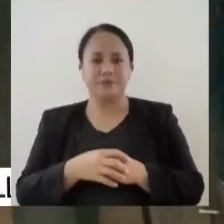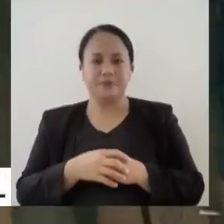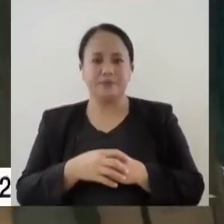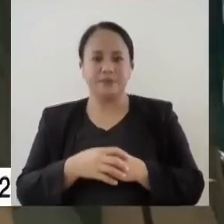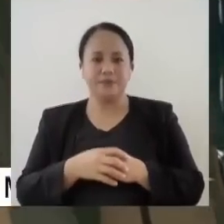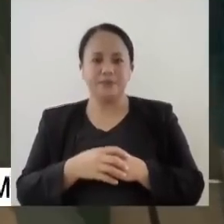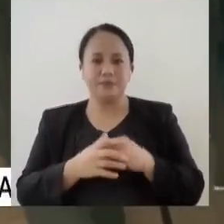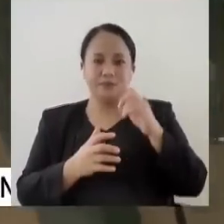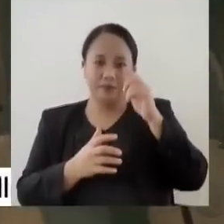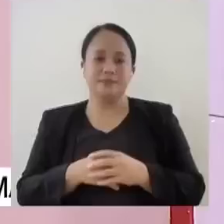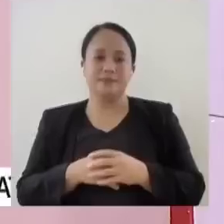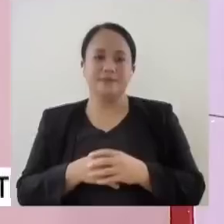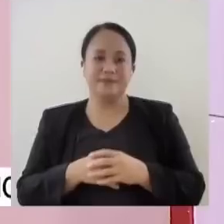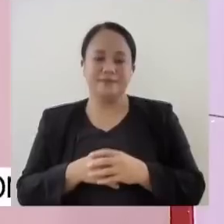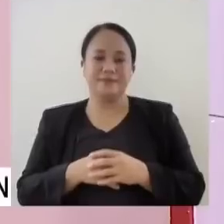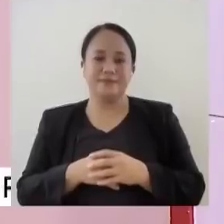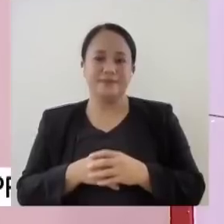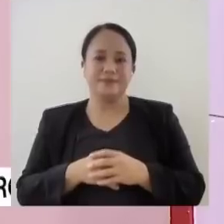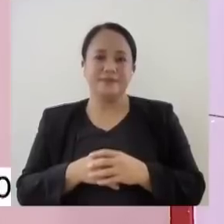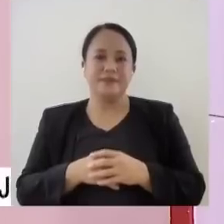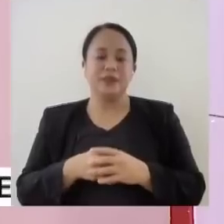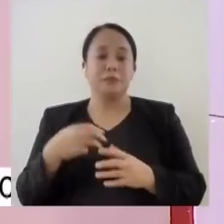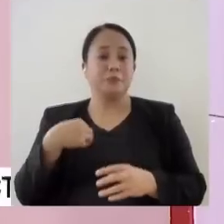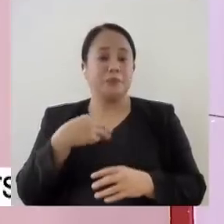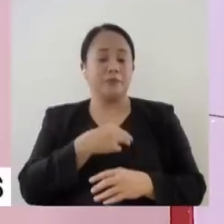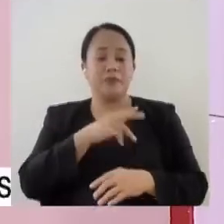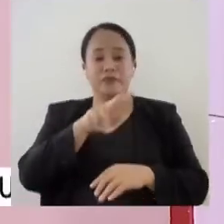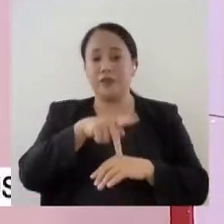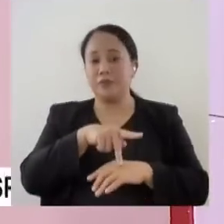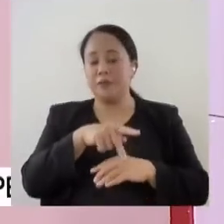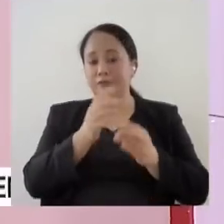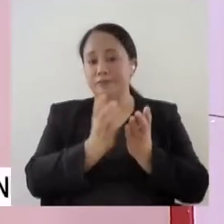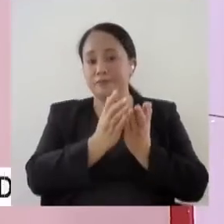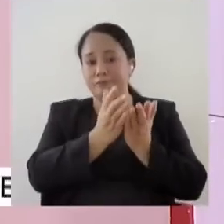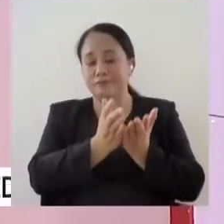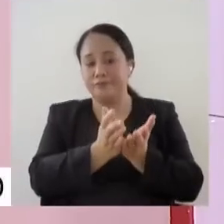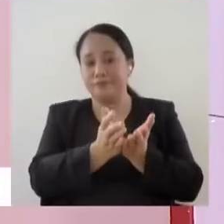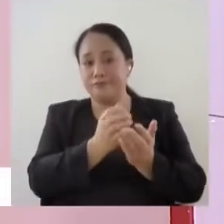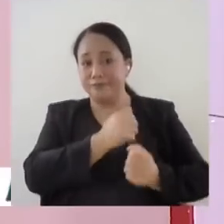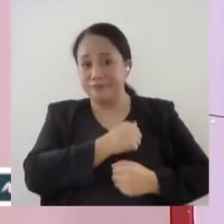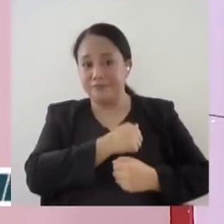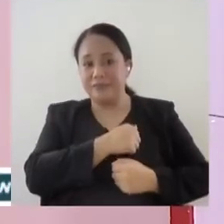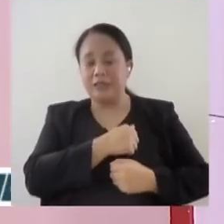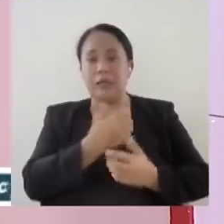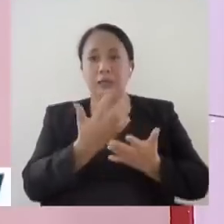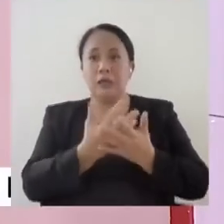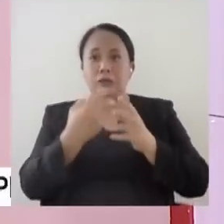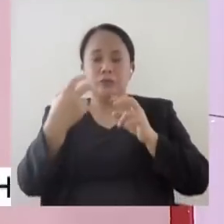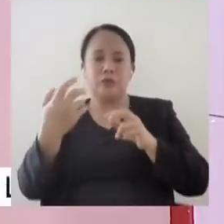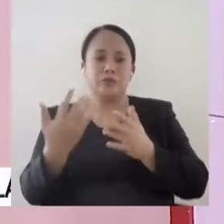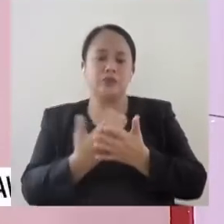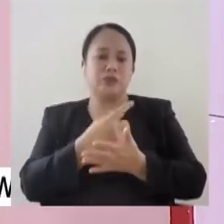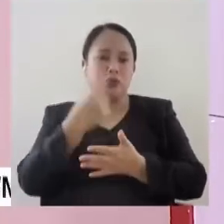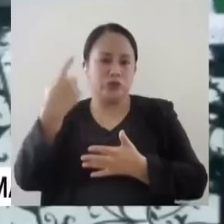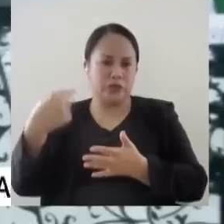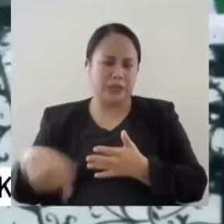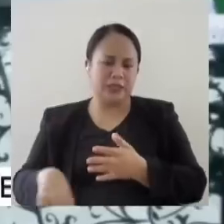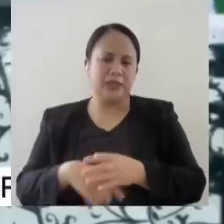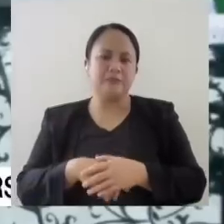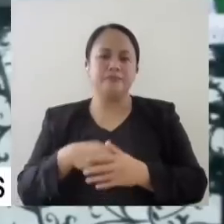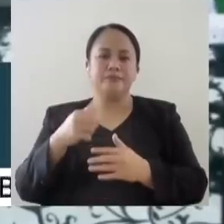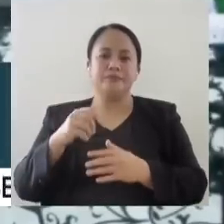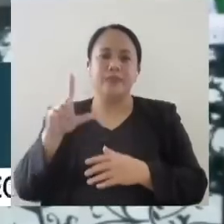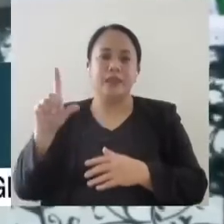News, Palawan. Members of the Philippine Navy share details of their latest encounter with China. Lieutenant Junior